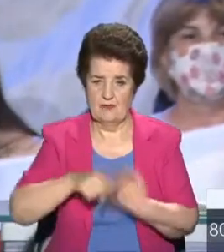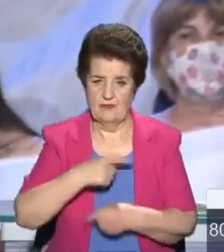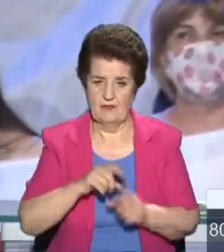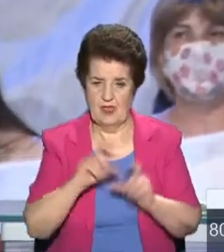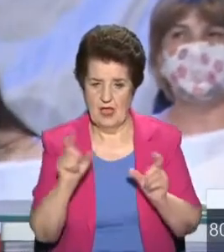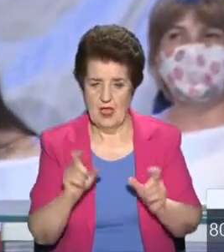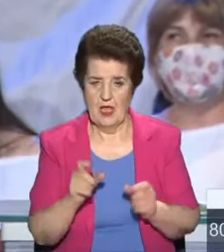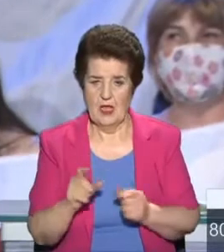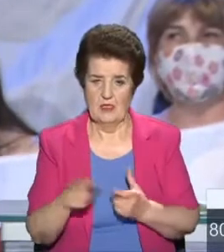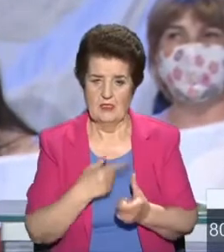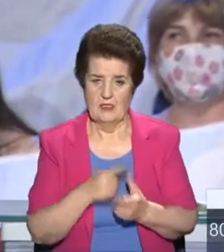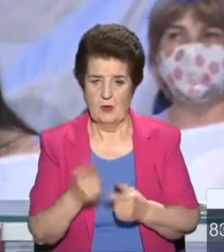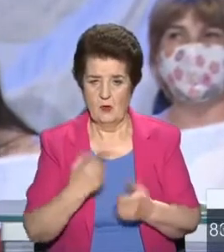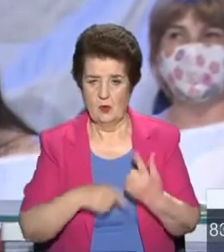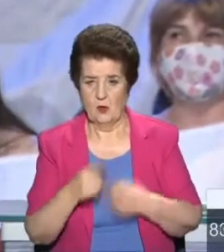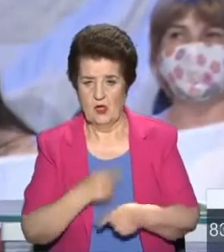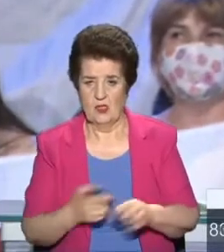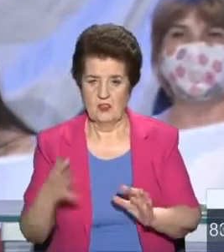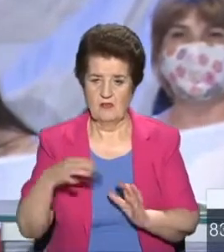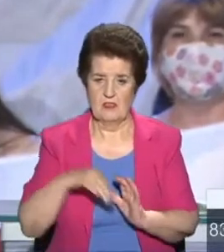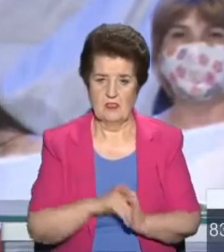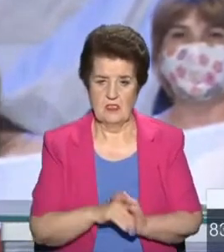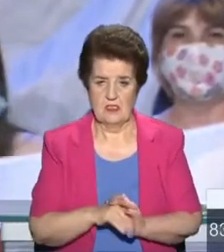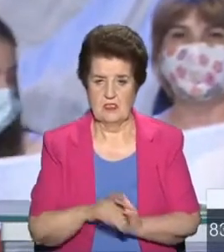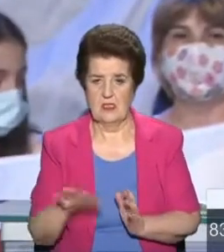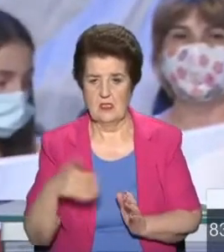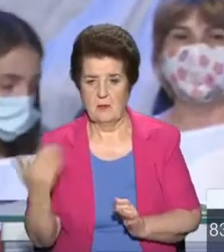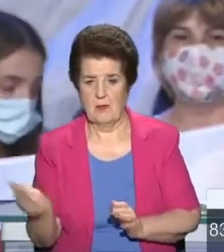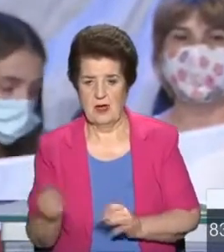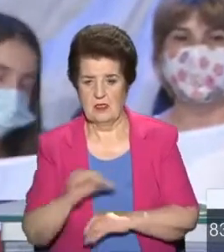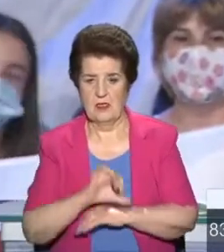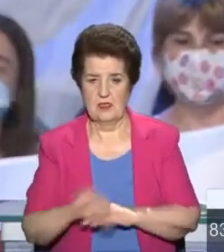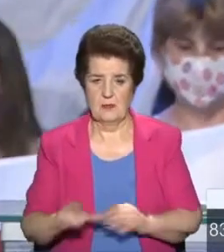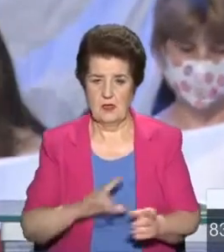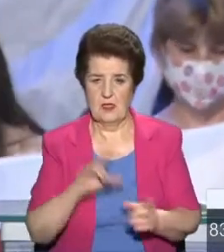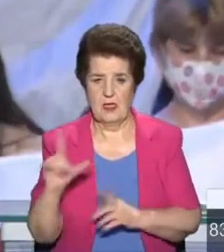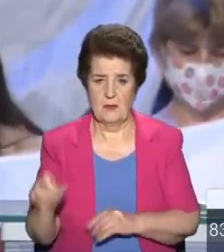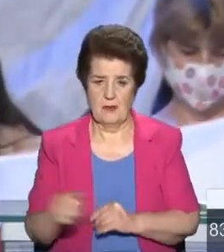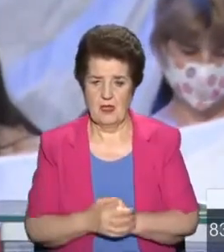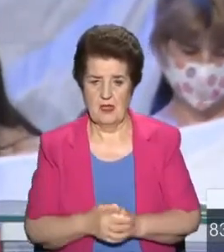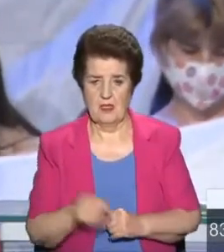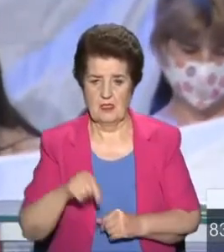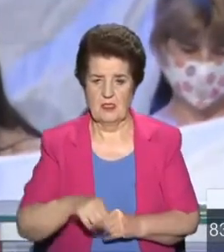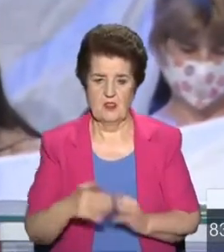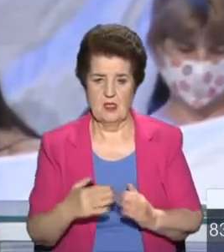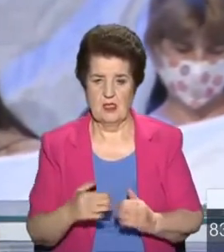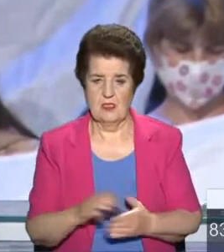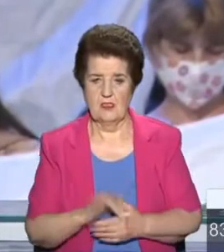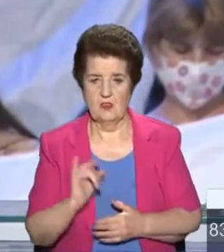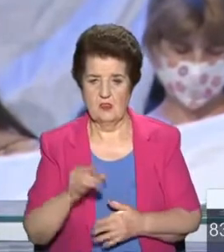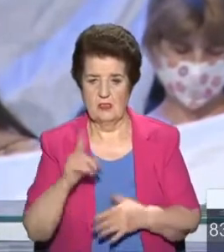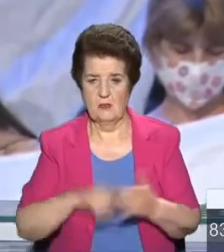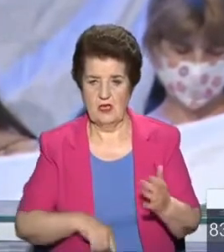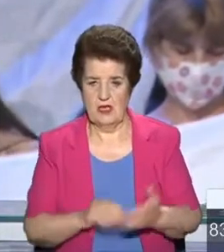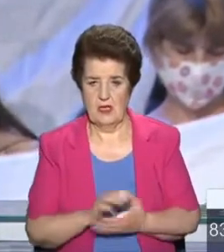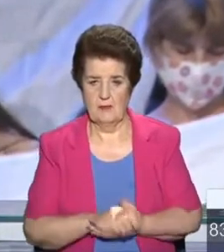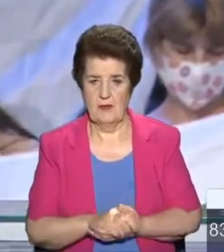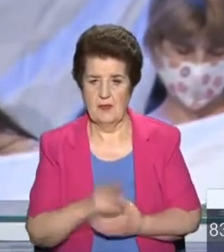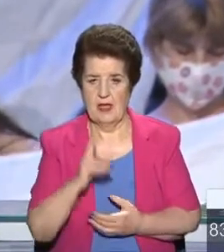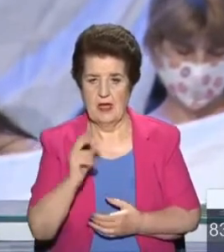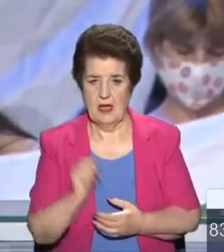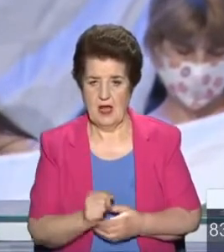întoarcerea sau cel puțin investiții din partea de acord că este plecată de aici de acasă și sperăm ca